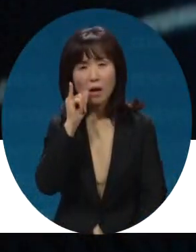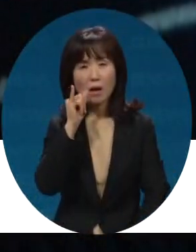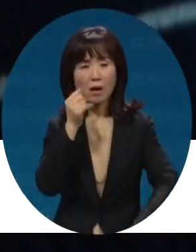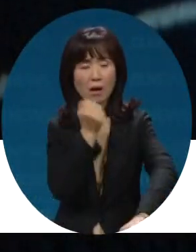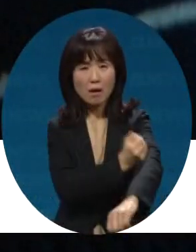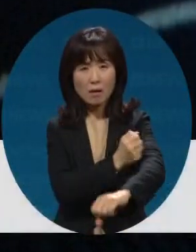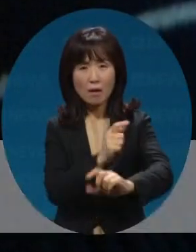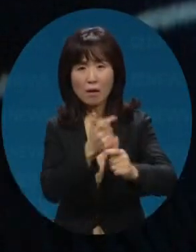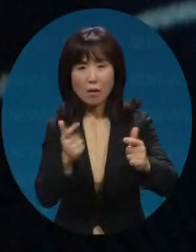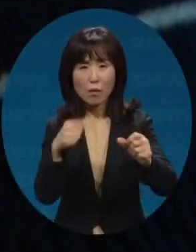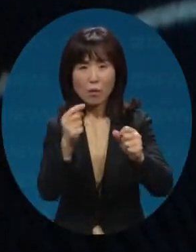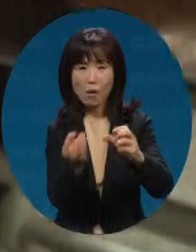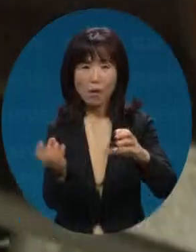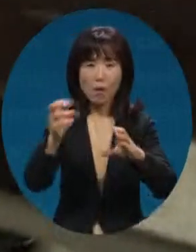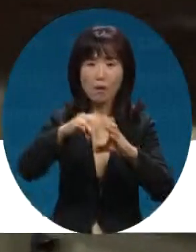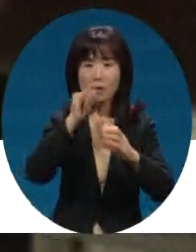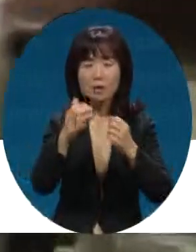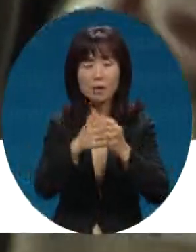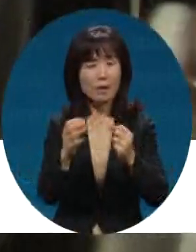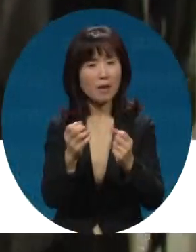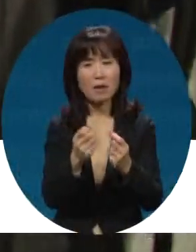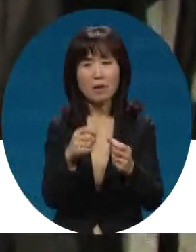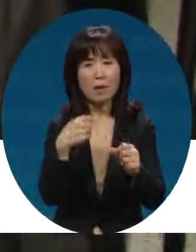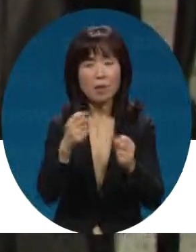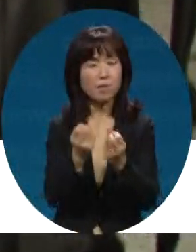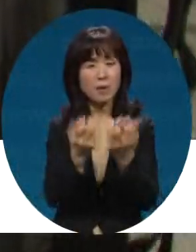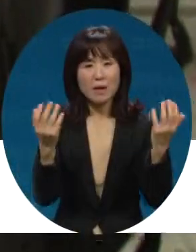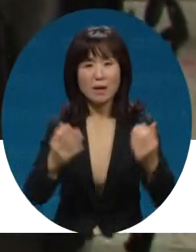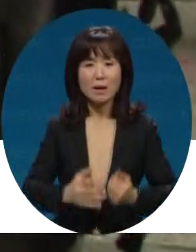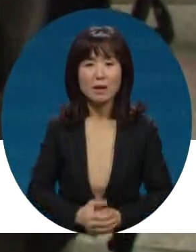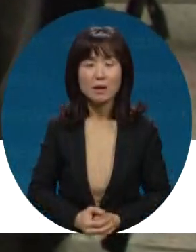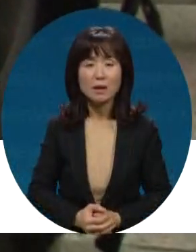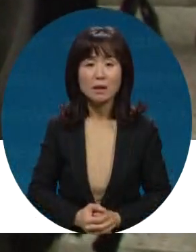있어 이미 포화상태입니다 그런